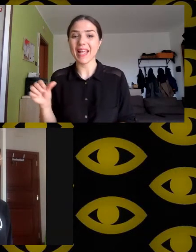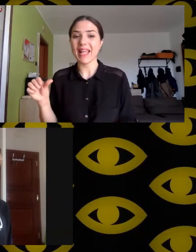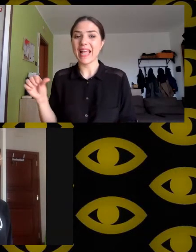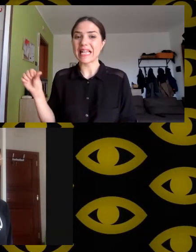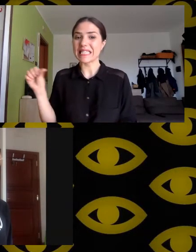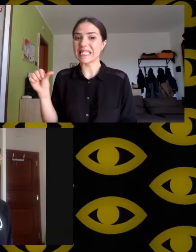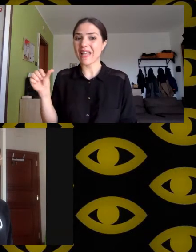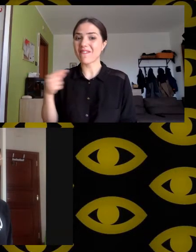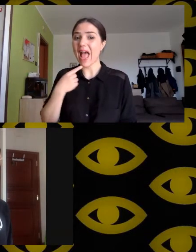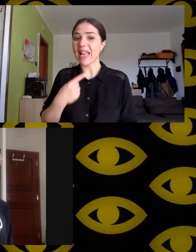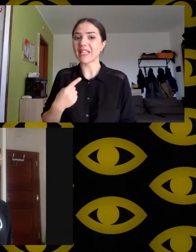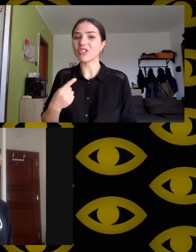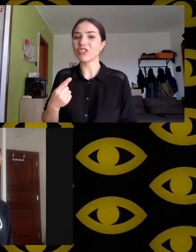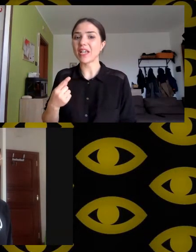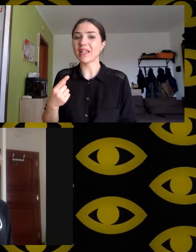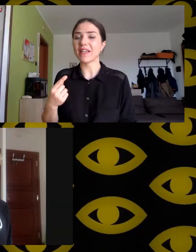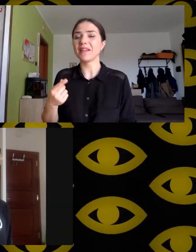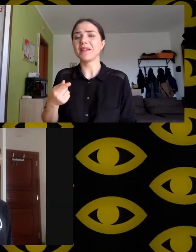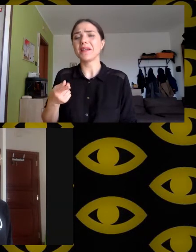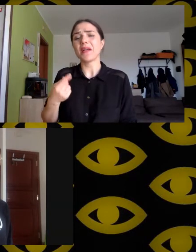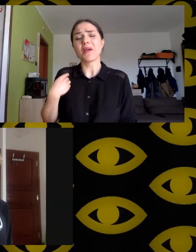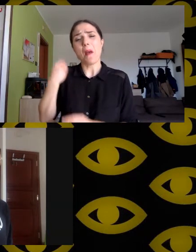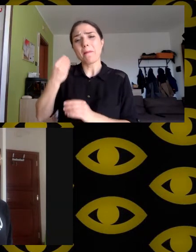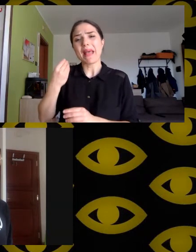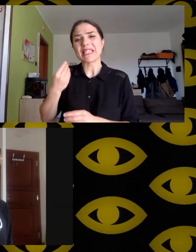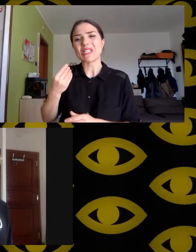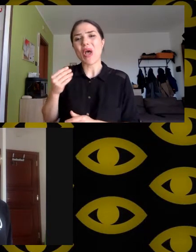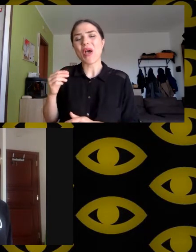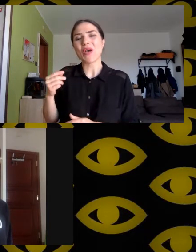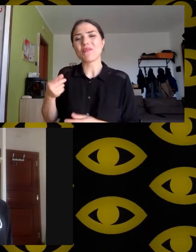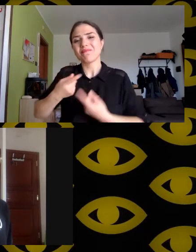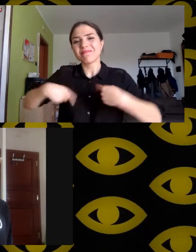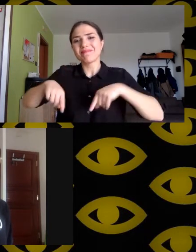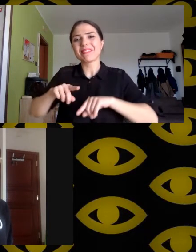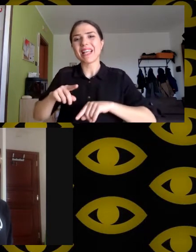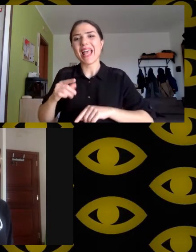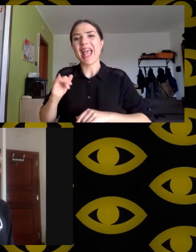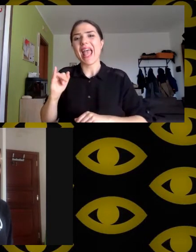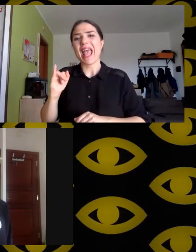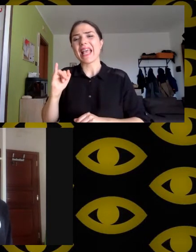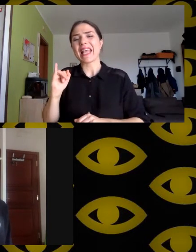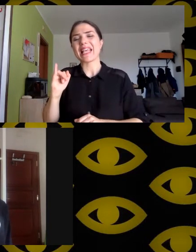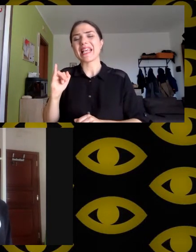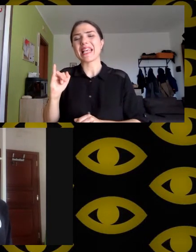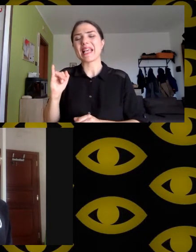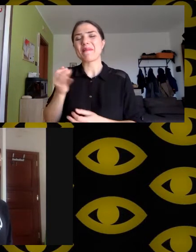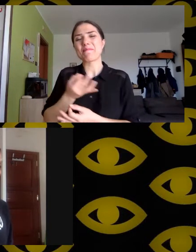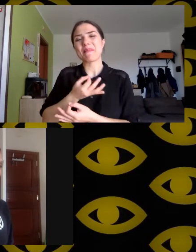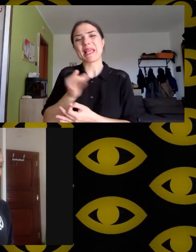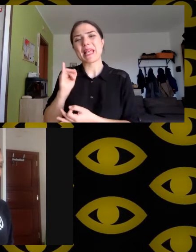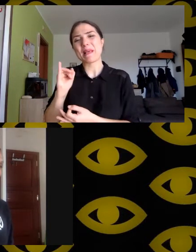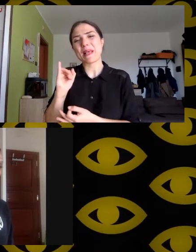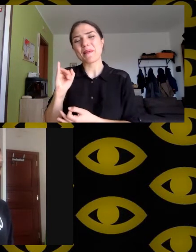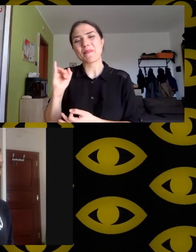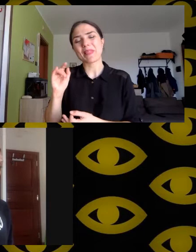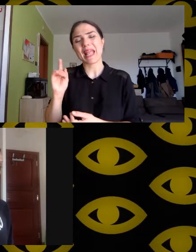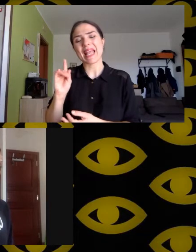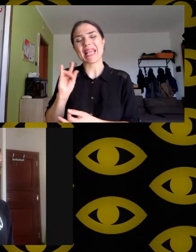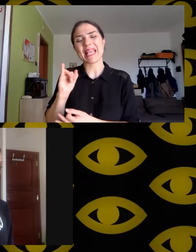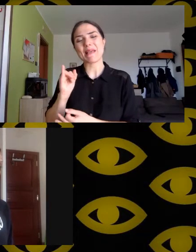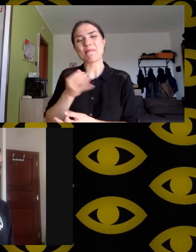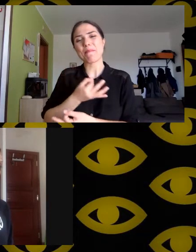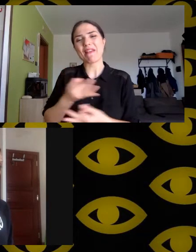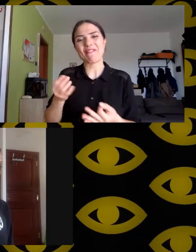siamo perfettamente imperfetti speciali. Direi che è una bellissima conclusione della discussione che stavamo facendo